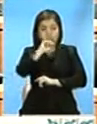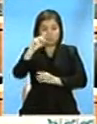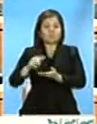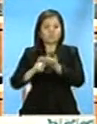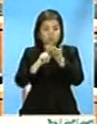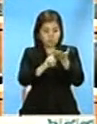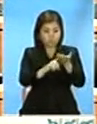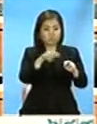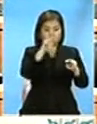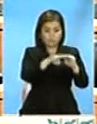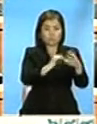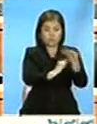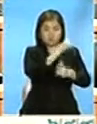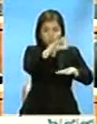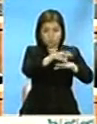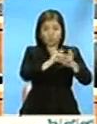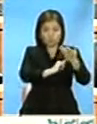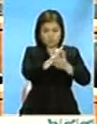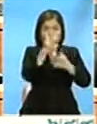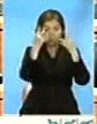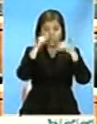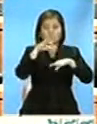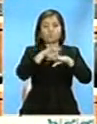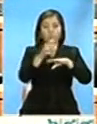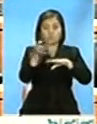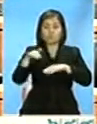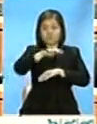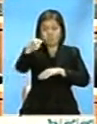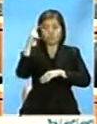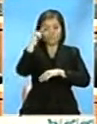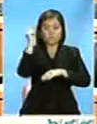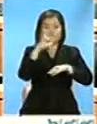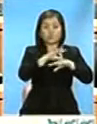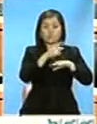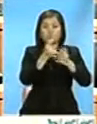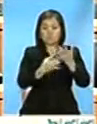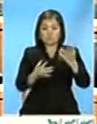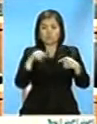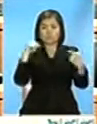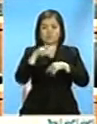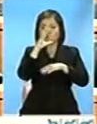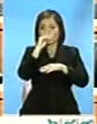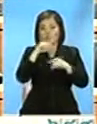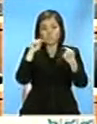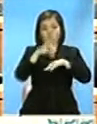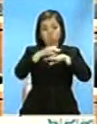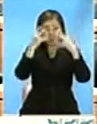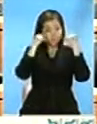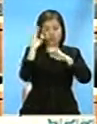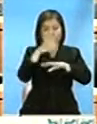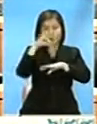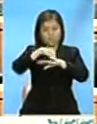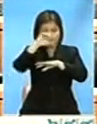านก็นั่งถูกแล้วสมาชิกก็ควรจะรู้นะครับว่าท่านมาในฐานะอะไรแล้วก็ไม่จำเป็นต้องพูดกับท่านในฐานะนายกรัฐมนตรีในวันนี้ผมคง